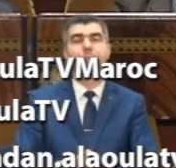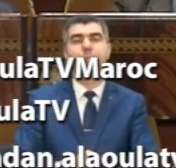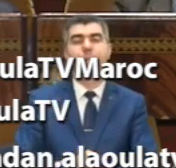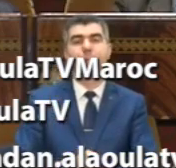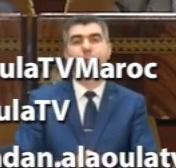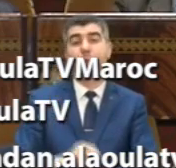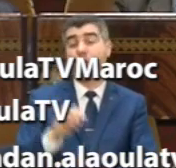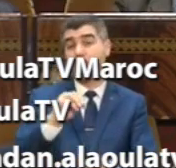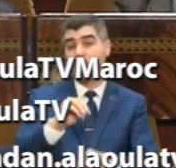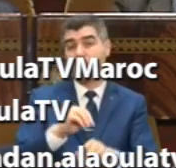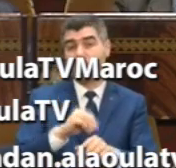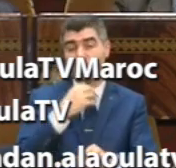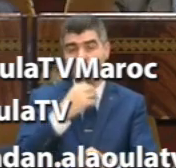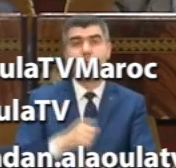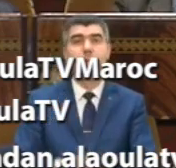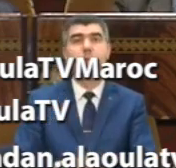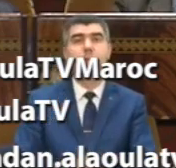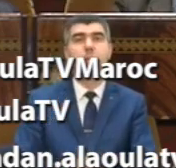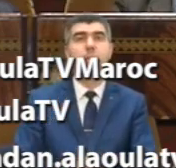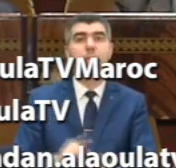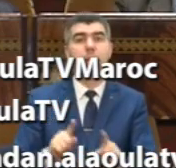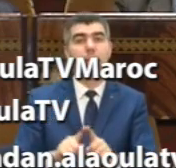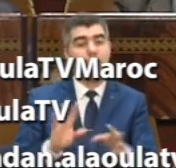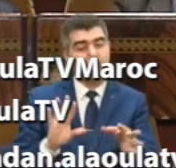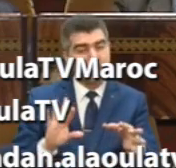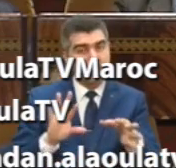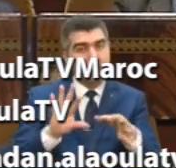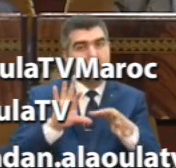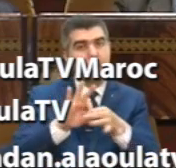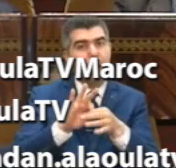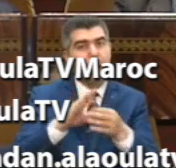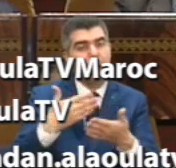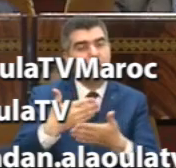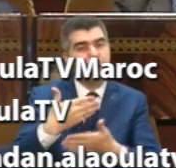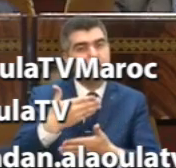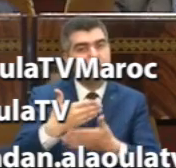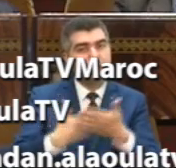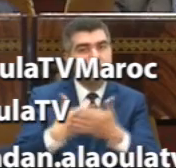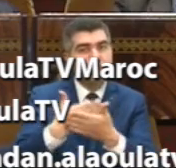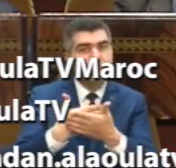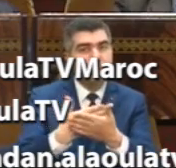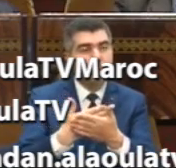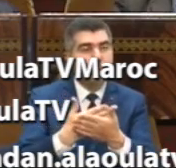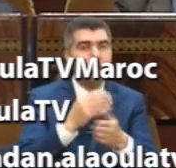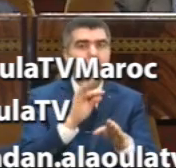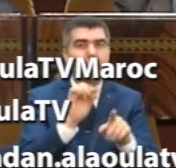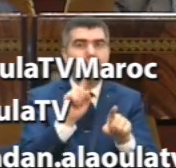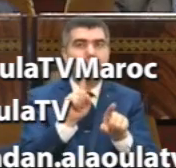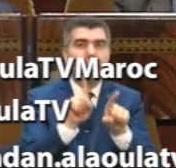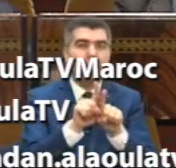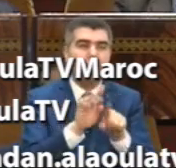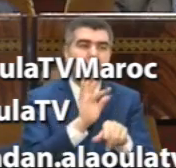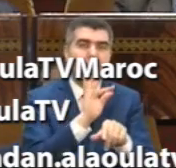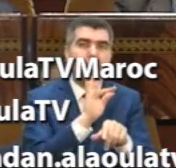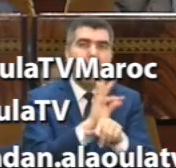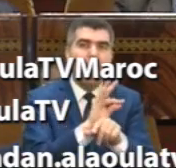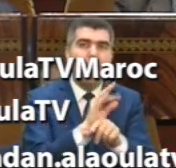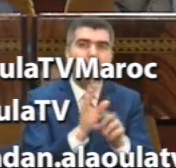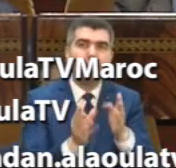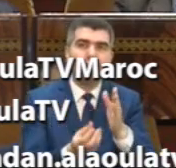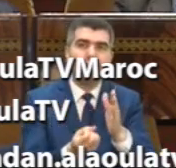من الإشارة أنه يجب إبرام اتفاقيات شراكة للتأطير وضمان إدماج هذه الفئة مع وحدات